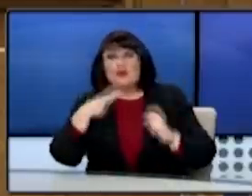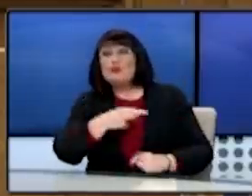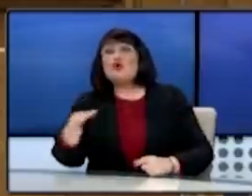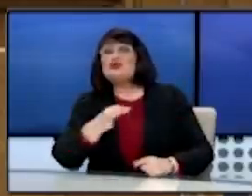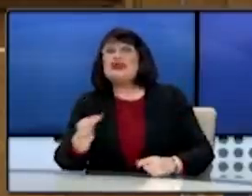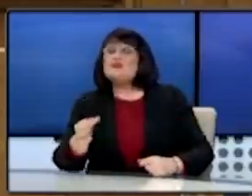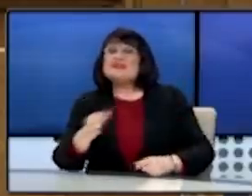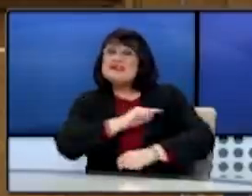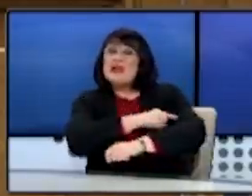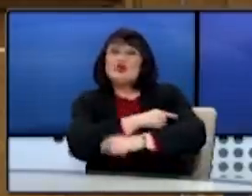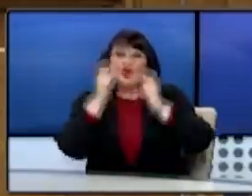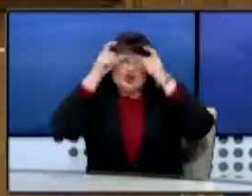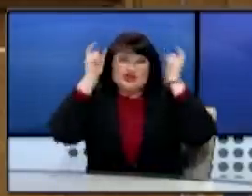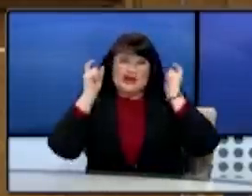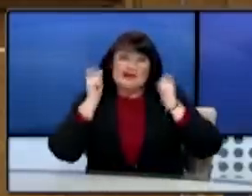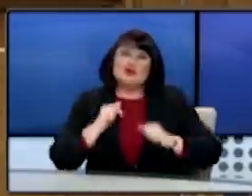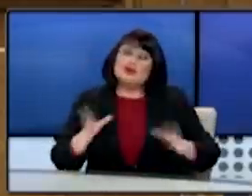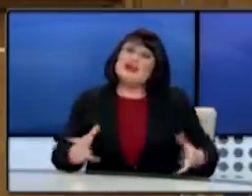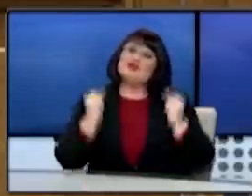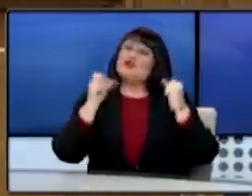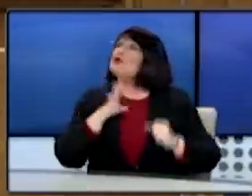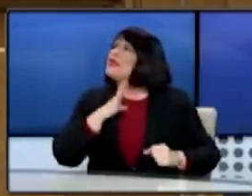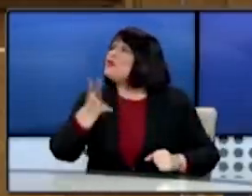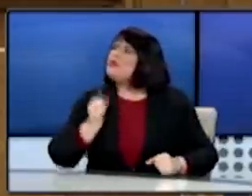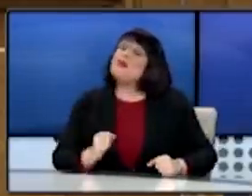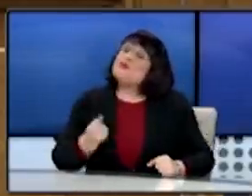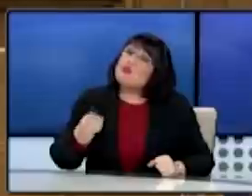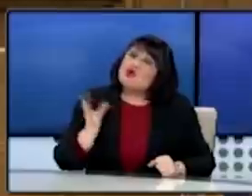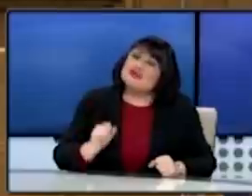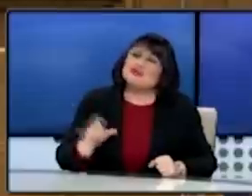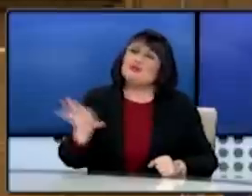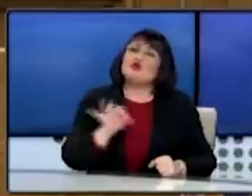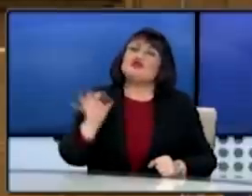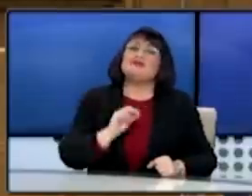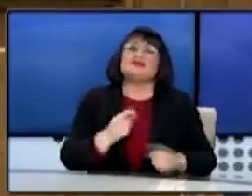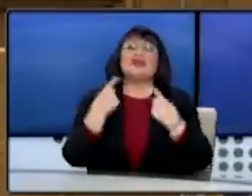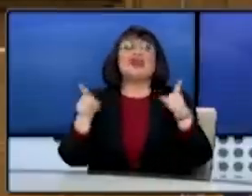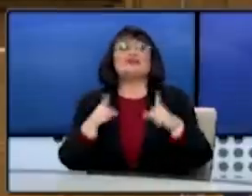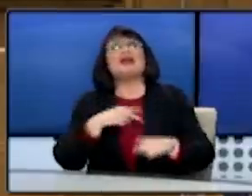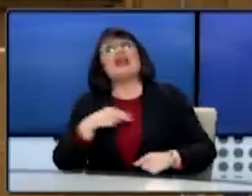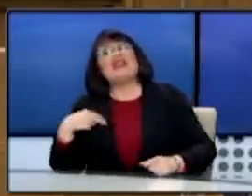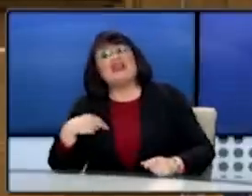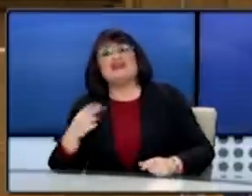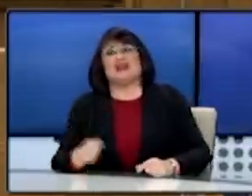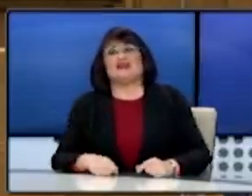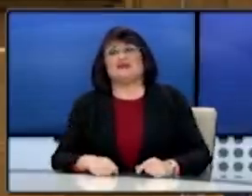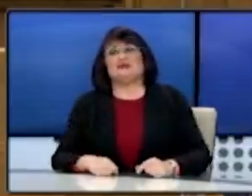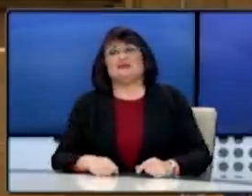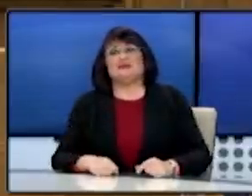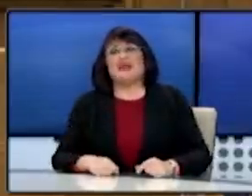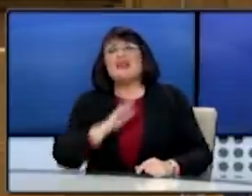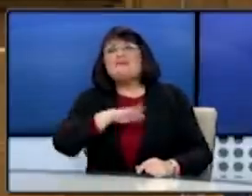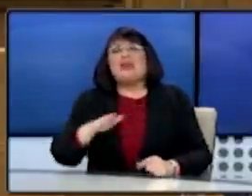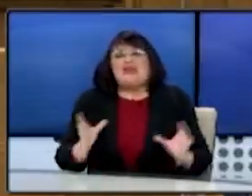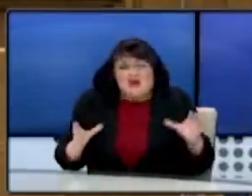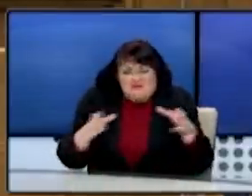προσλήψεις υγειονομικών θα μπορούσαν να γίνουν για να σωθούν ζωές? Πόσες προσλήψεις εκπαιδευτικών θα μπορούσαν να γίνουν για να μην στηβάζονται τα